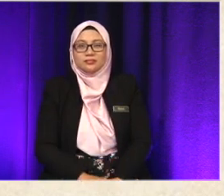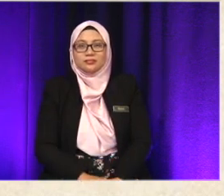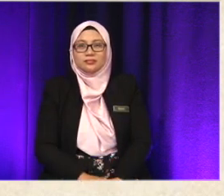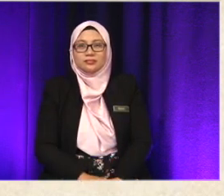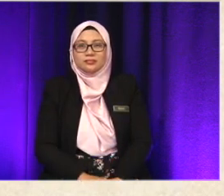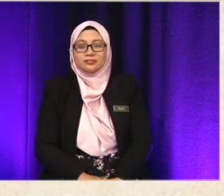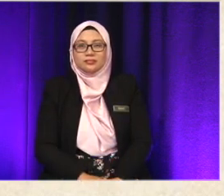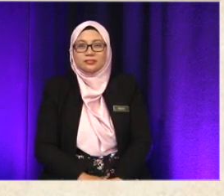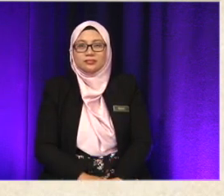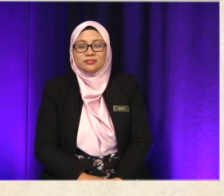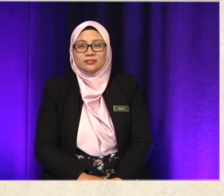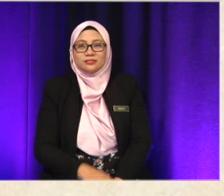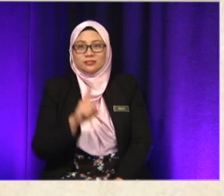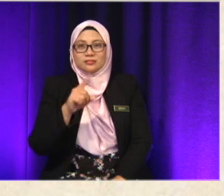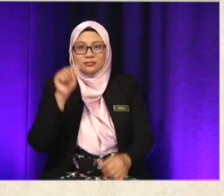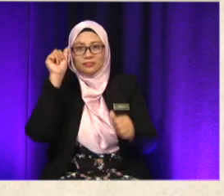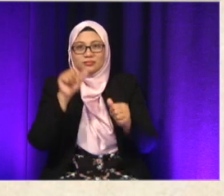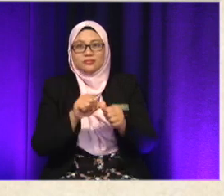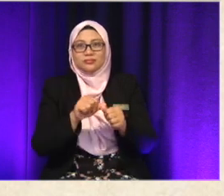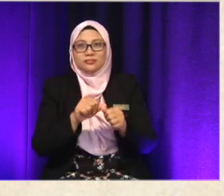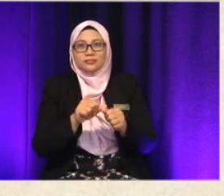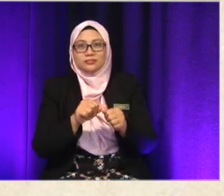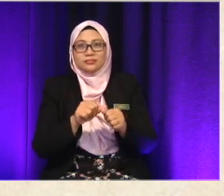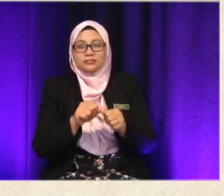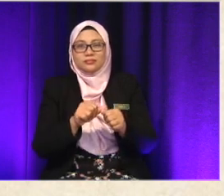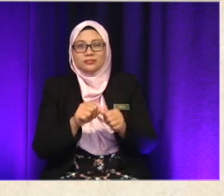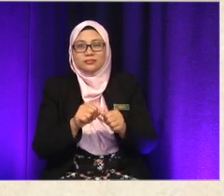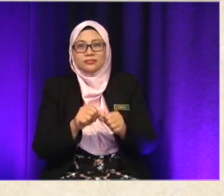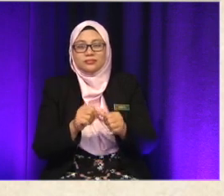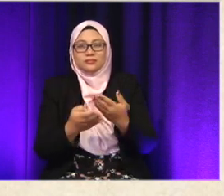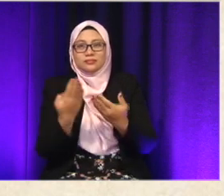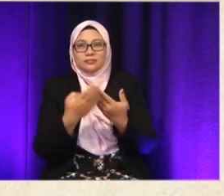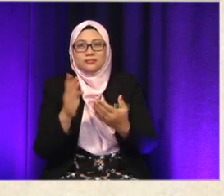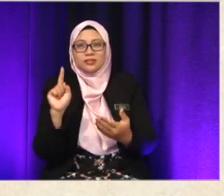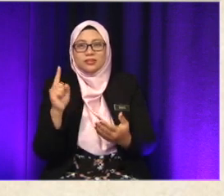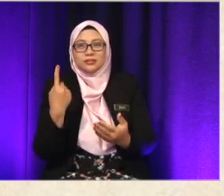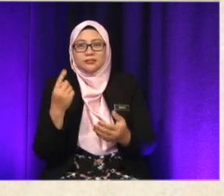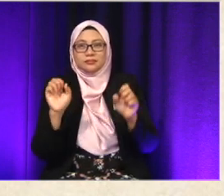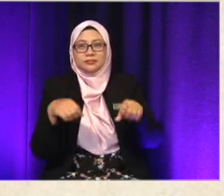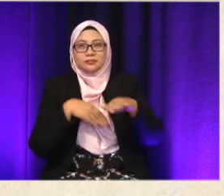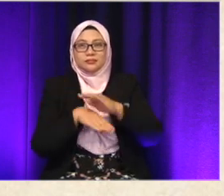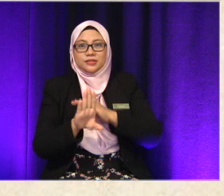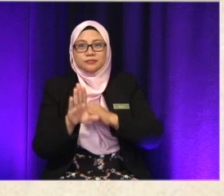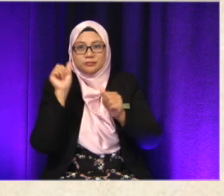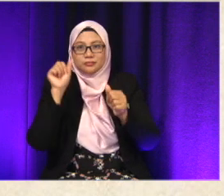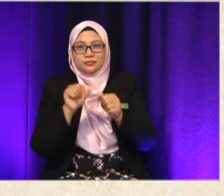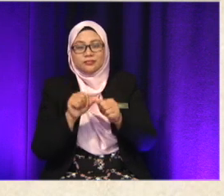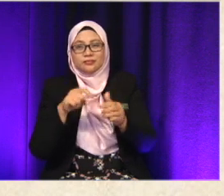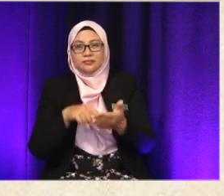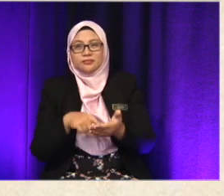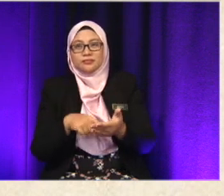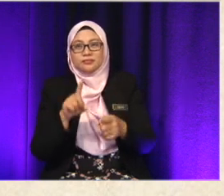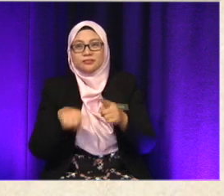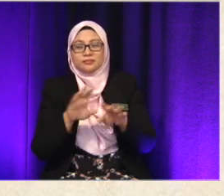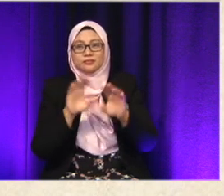injap sehala. Injap sehala ni mudah saja. Dia boleh masuk saja kat sini, arah ni, tapi tak boleh sini tak boleh